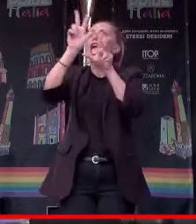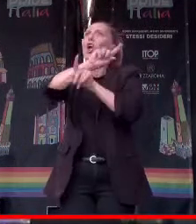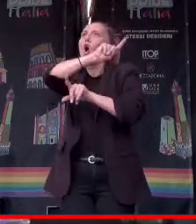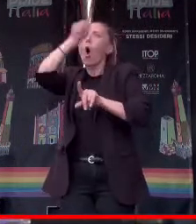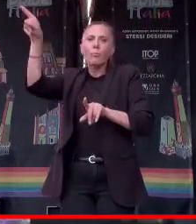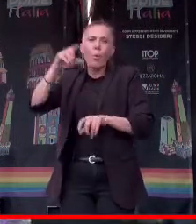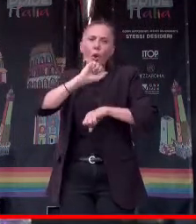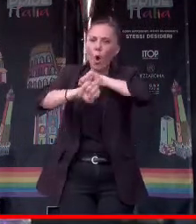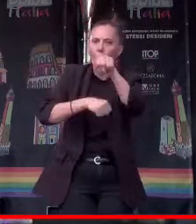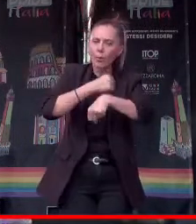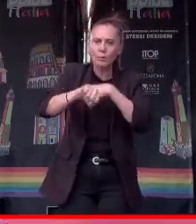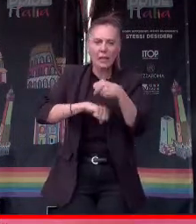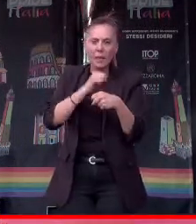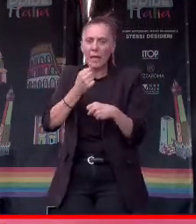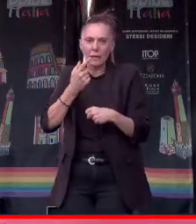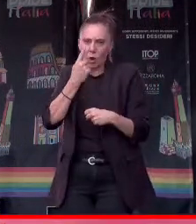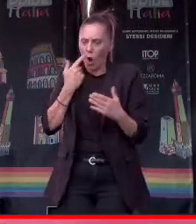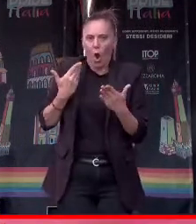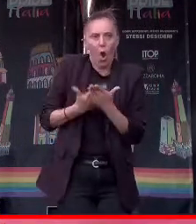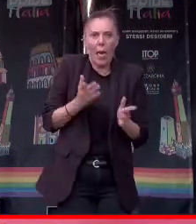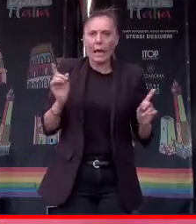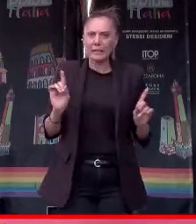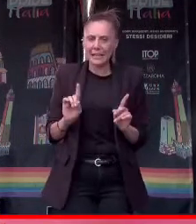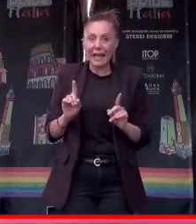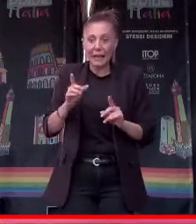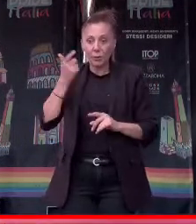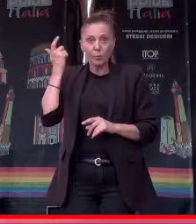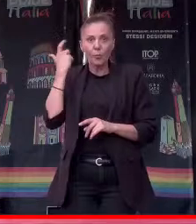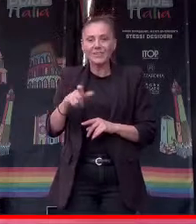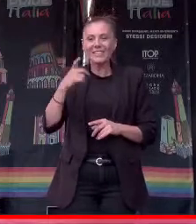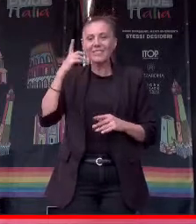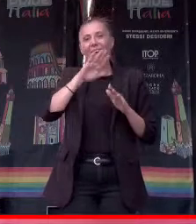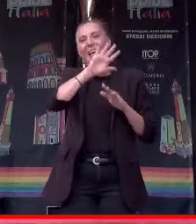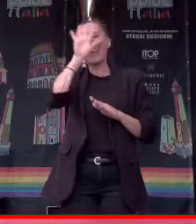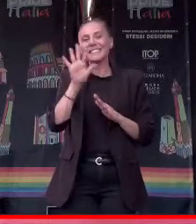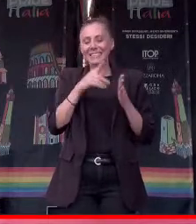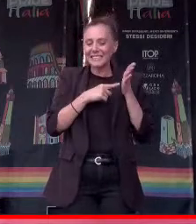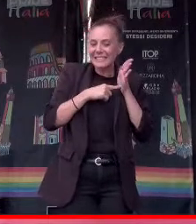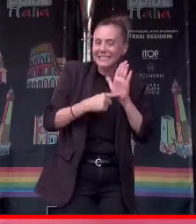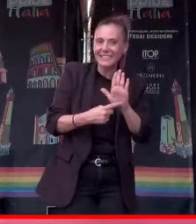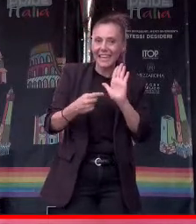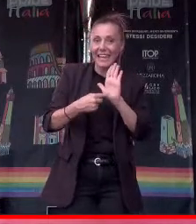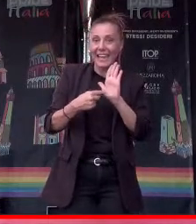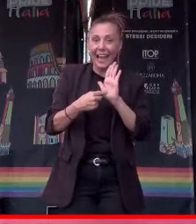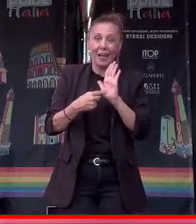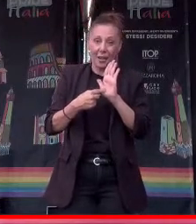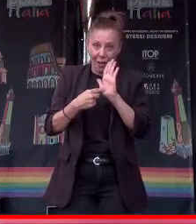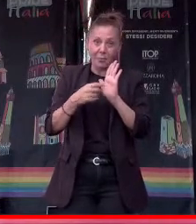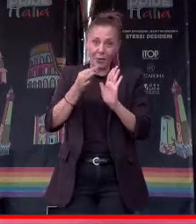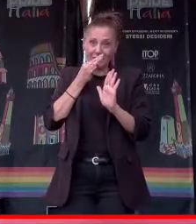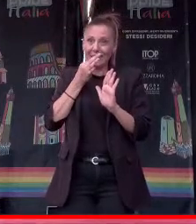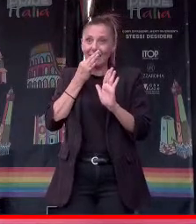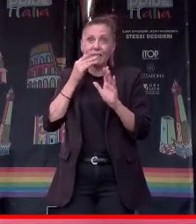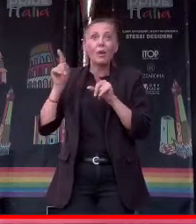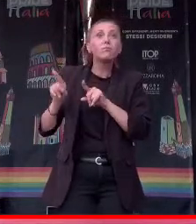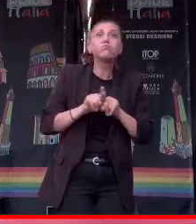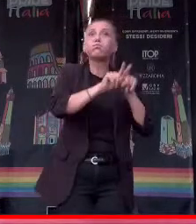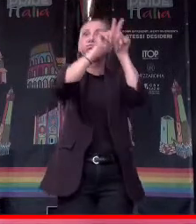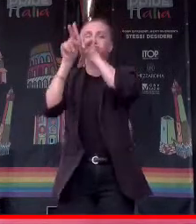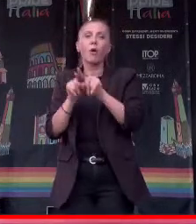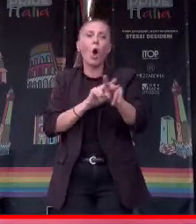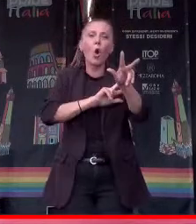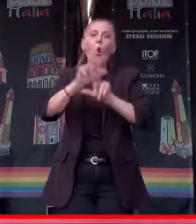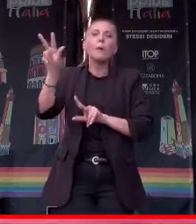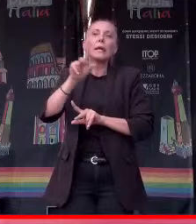un tribunale o a un giudice servirà più a nulla, perché sull'esempio di questo faranno tutti la stessa cosa, approveranno un documento